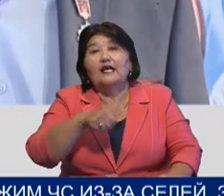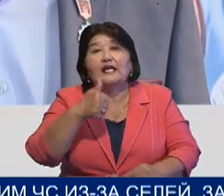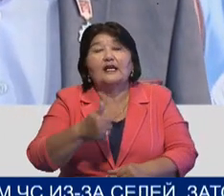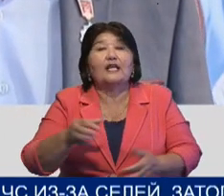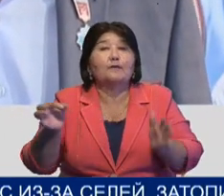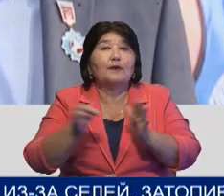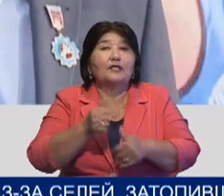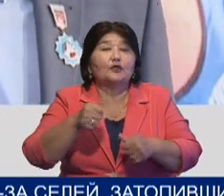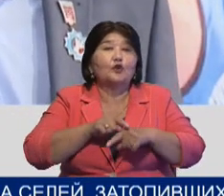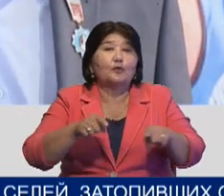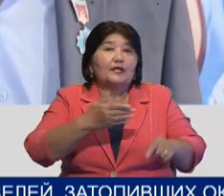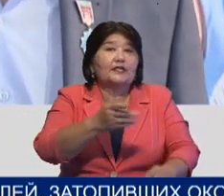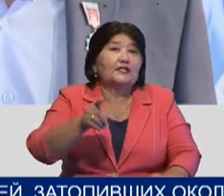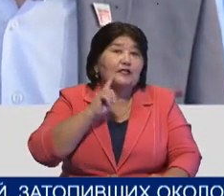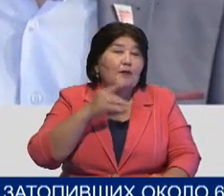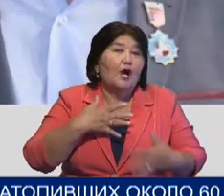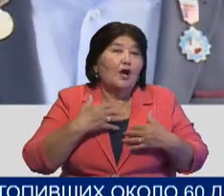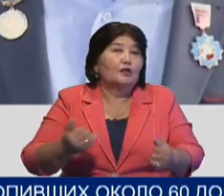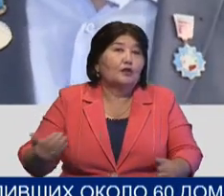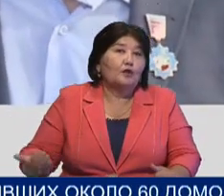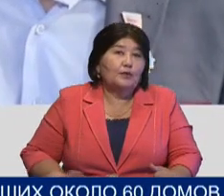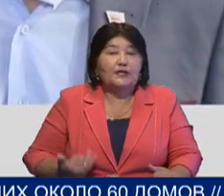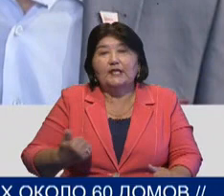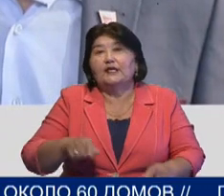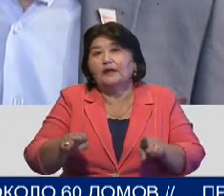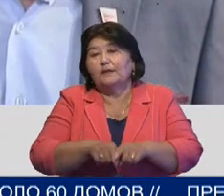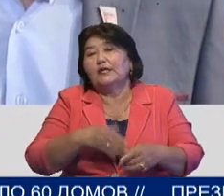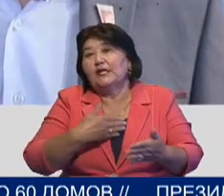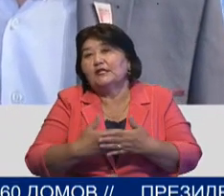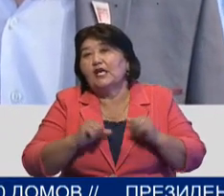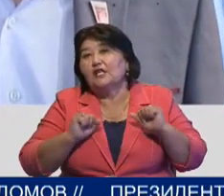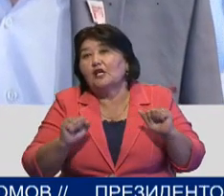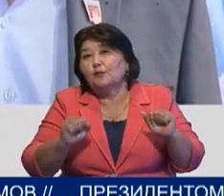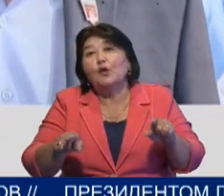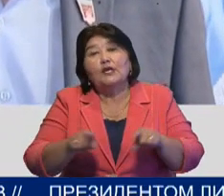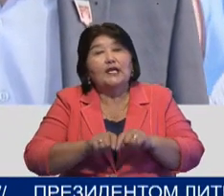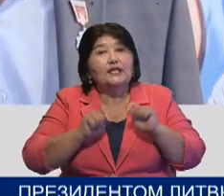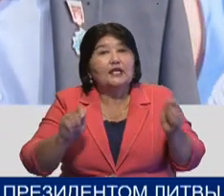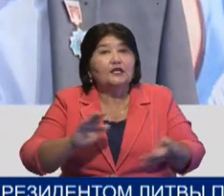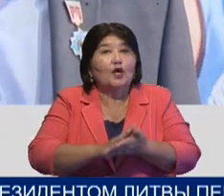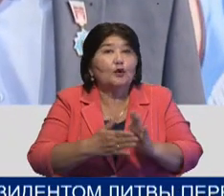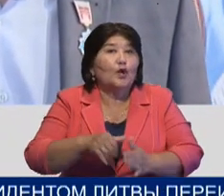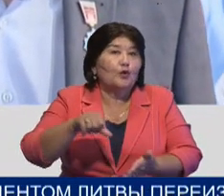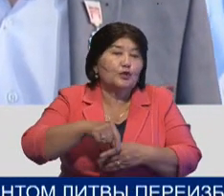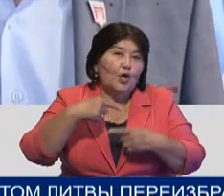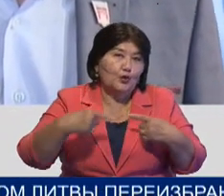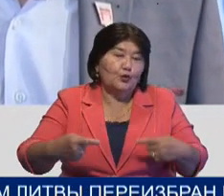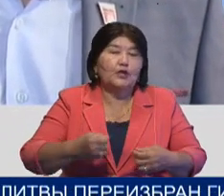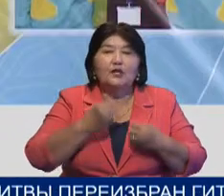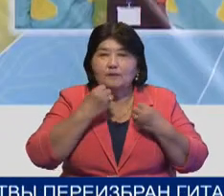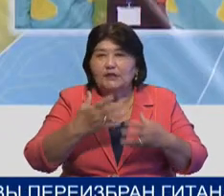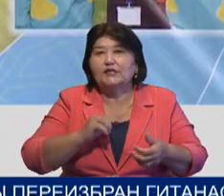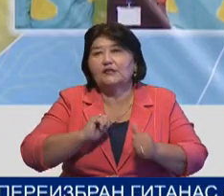турнира Пропаганда среди молодежи здорового образа жизни и привити занятия спортом а также создание условия для участия в других престижных